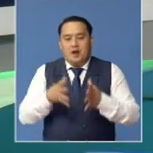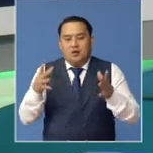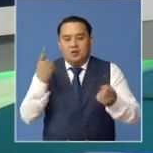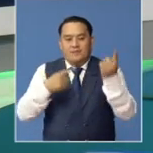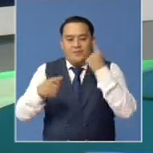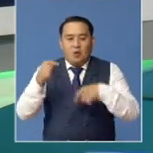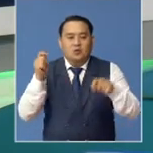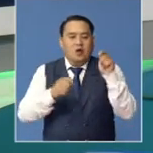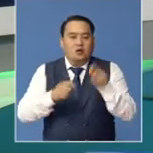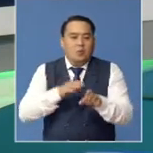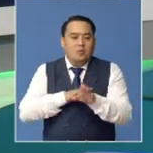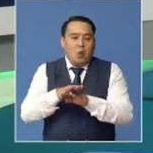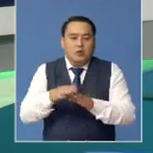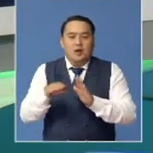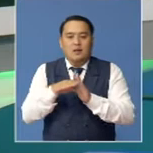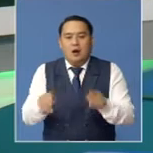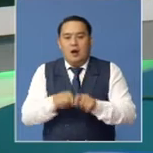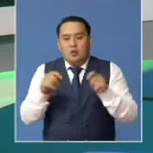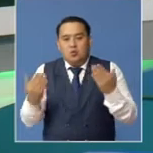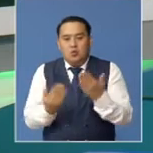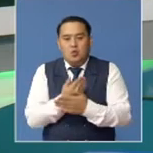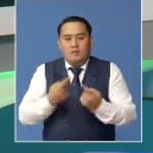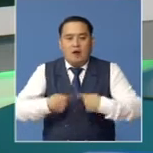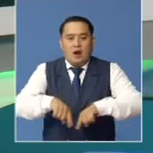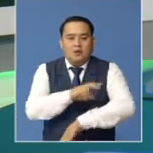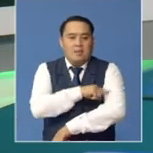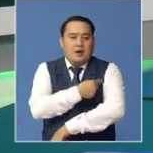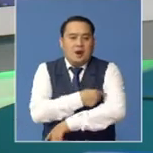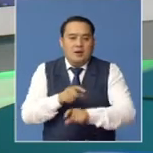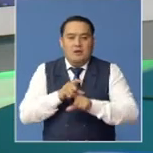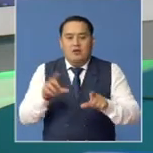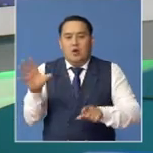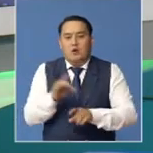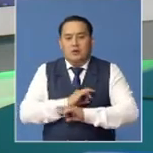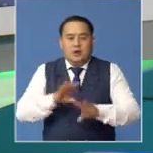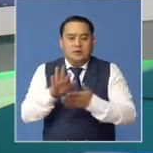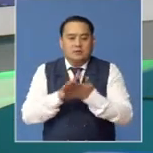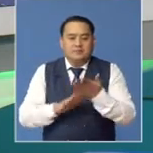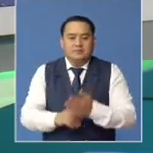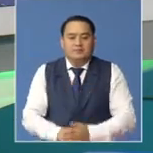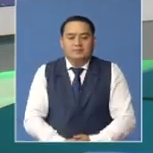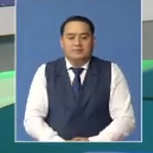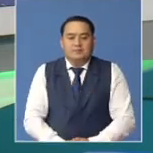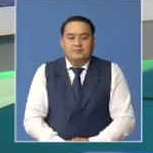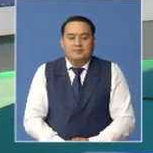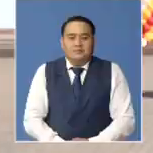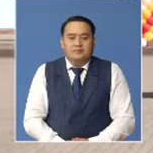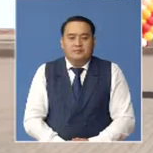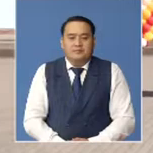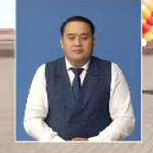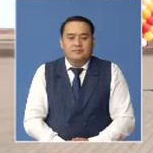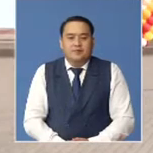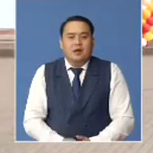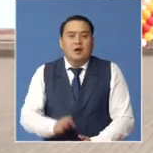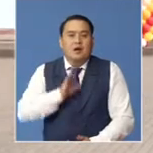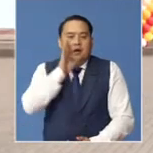творчества, насыщенная концертная программа, открытие нового отделения поликлиники. Обо всем этом расскажет наш корреспондент. С самого